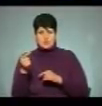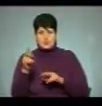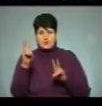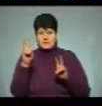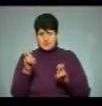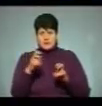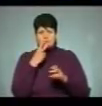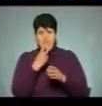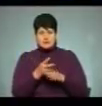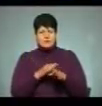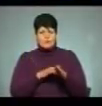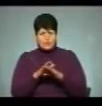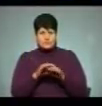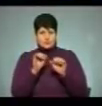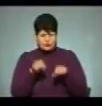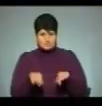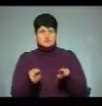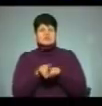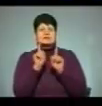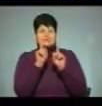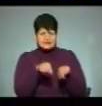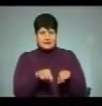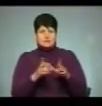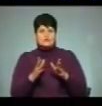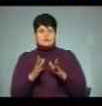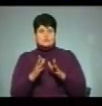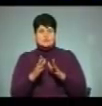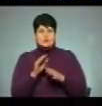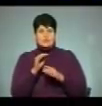випуски новин ви можете на нашій одноіменній сторінці на